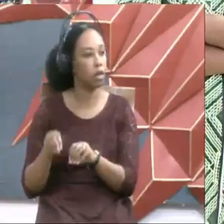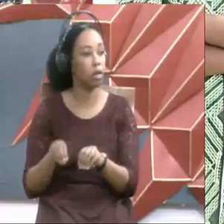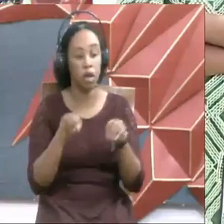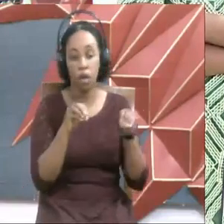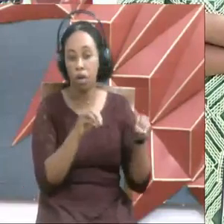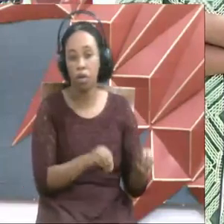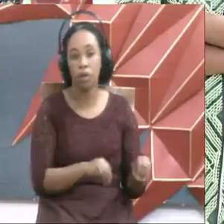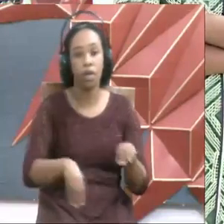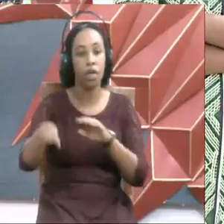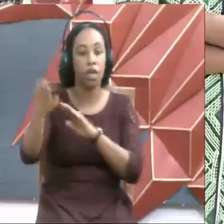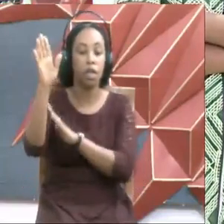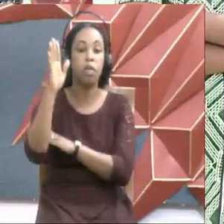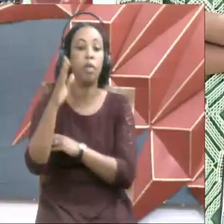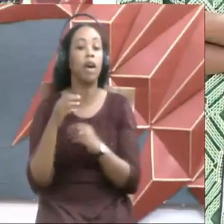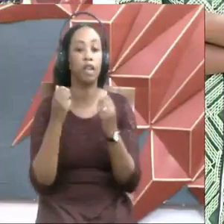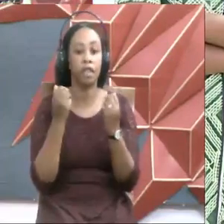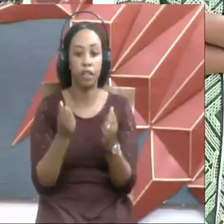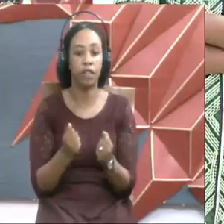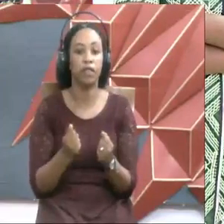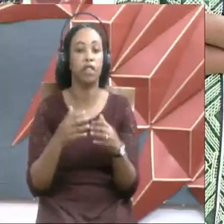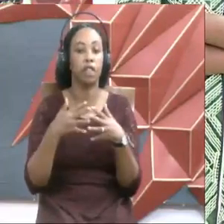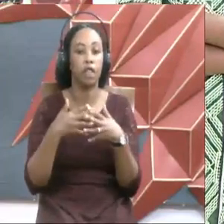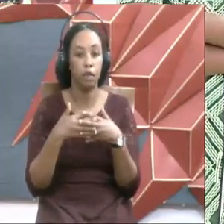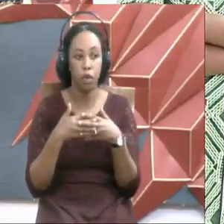Imana ifite ibikoresho